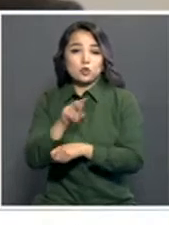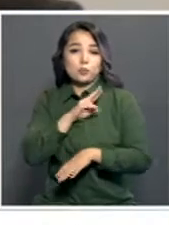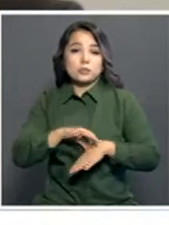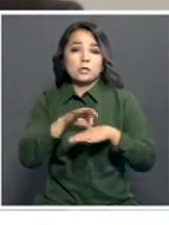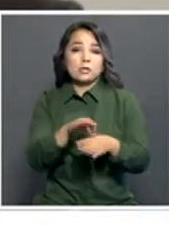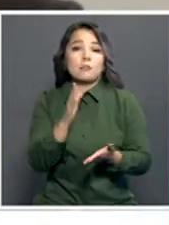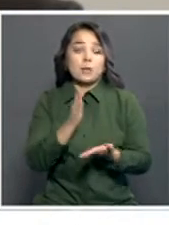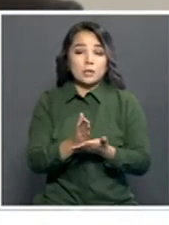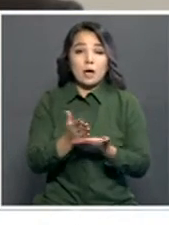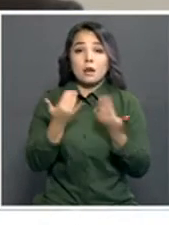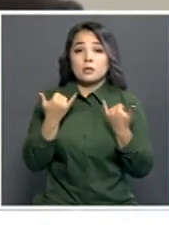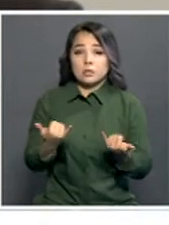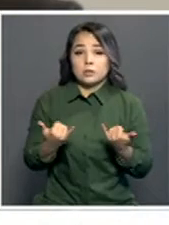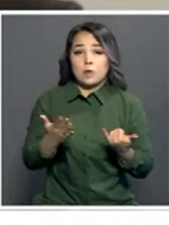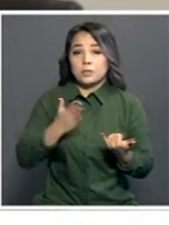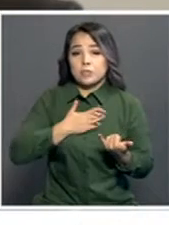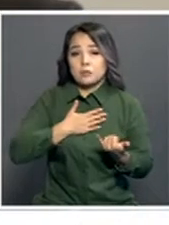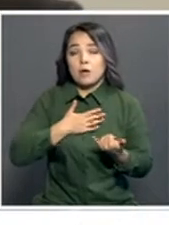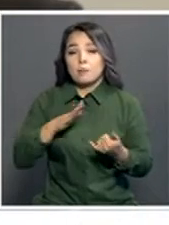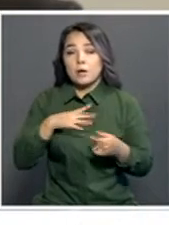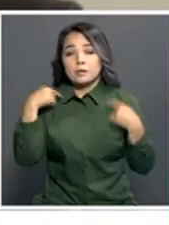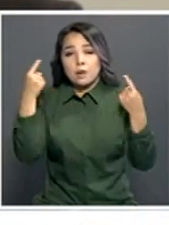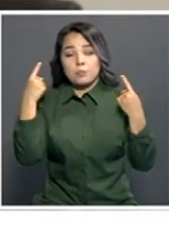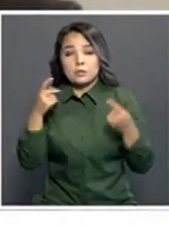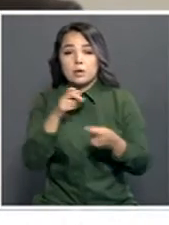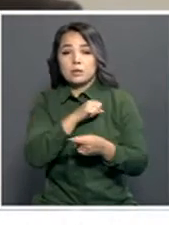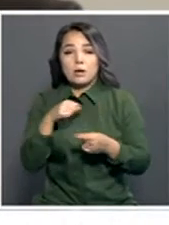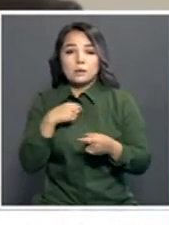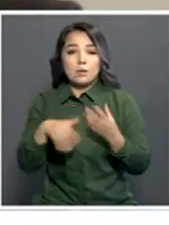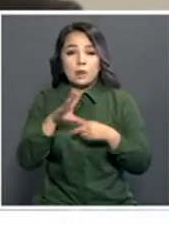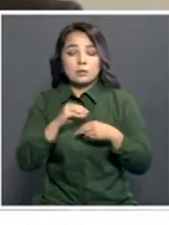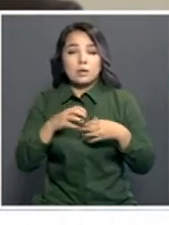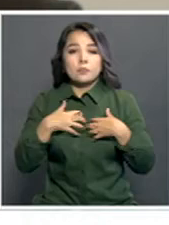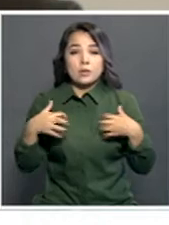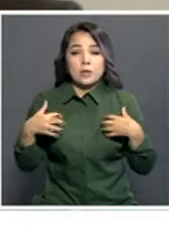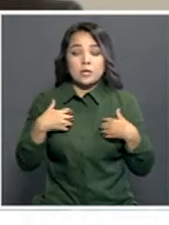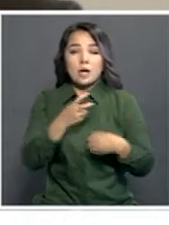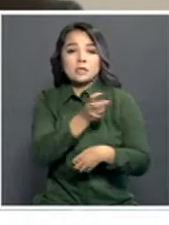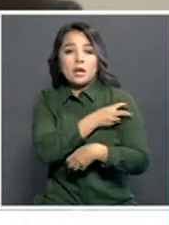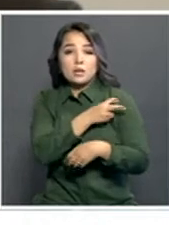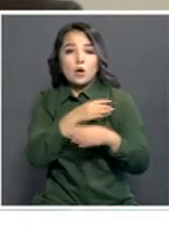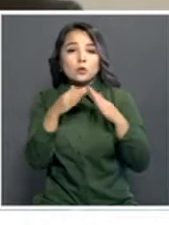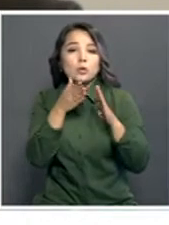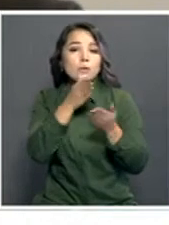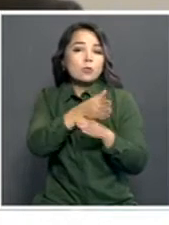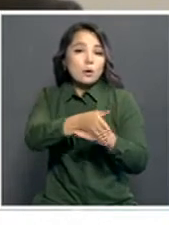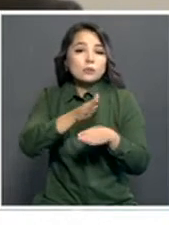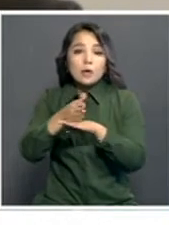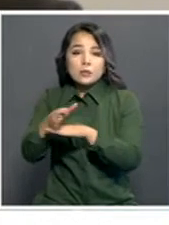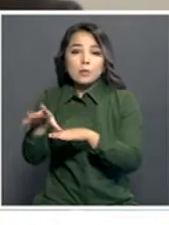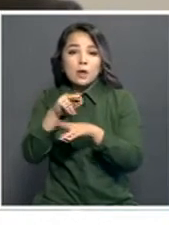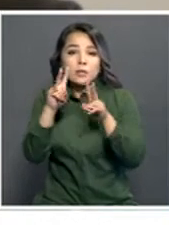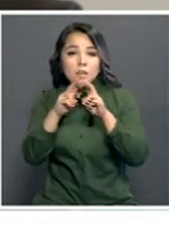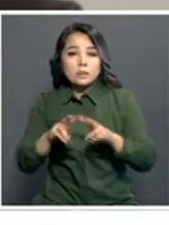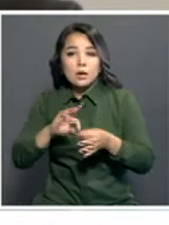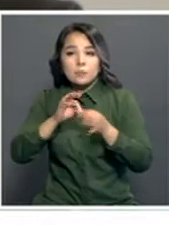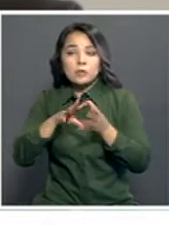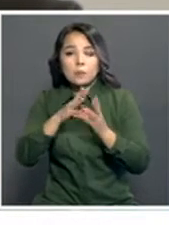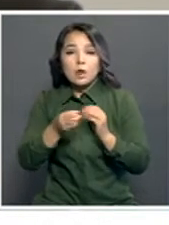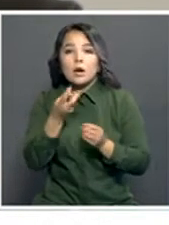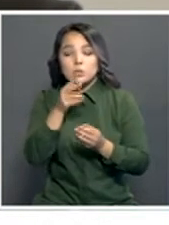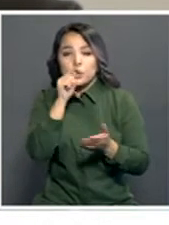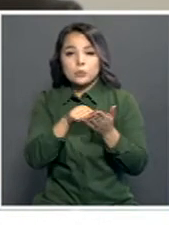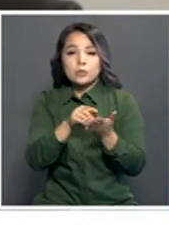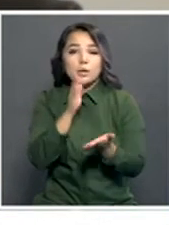жатыр. Біздің мал дәрігерлік мамандар үй-үйді аралап, қаншама құс бар